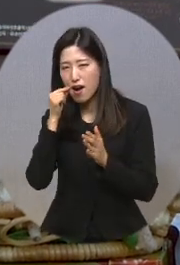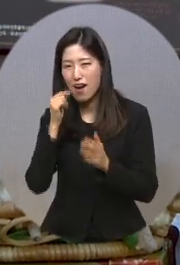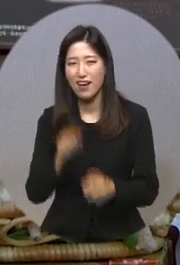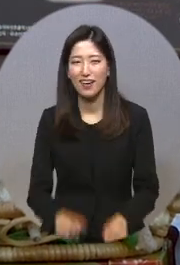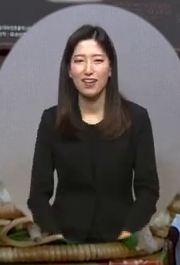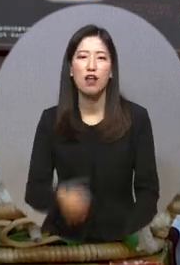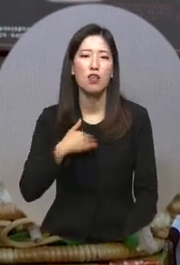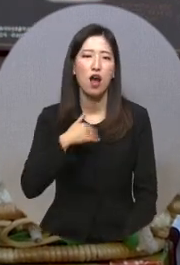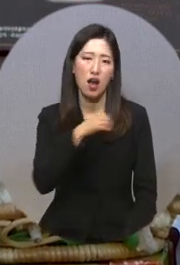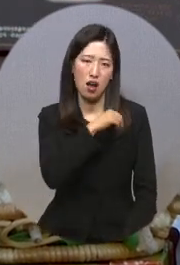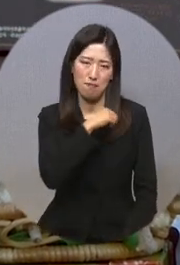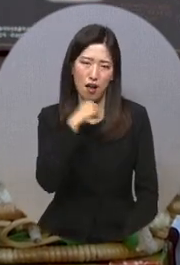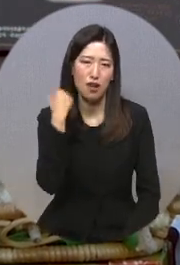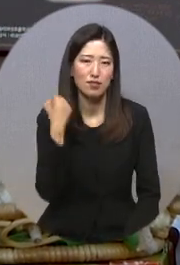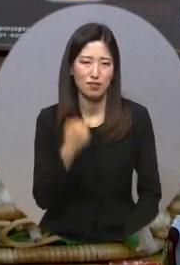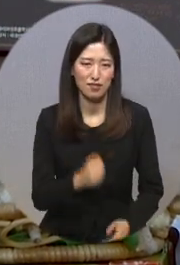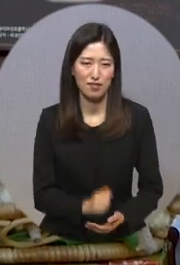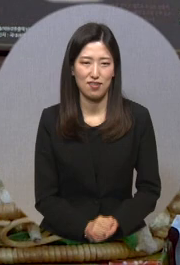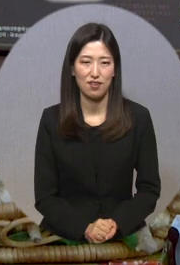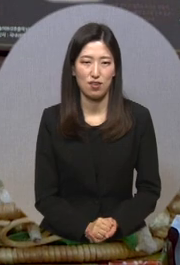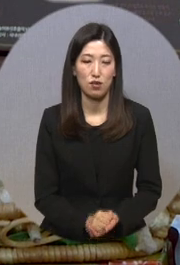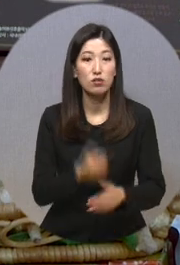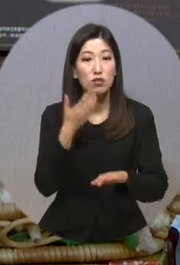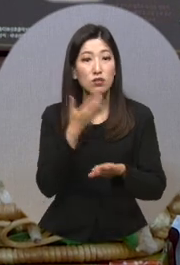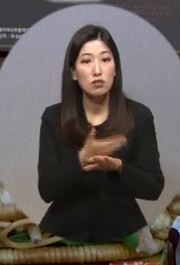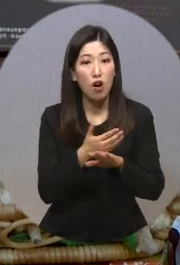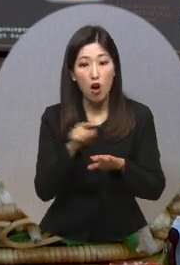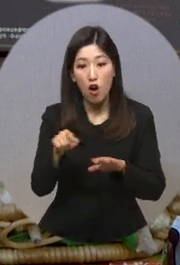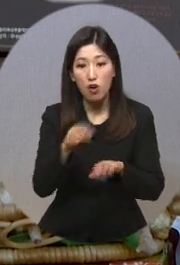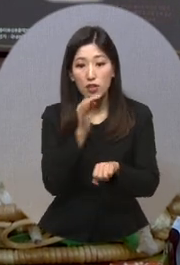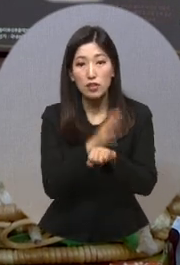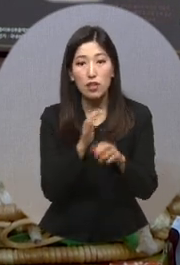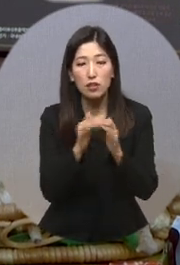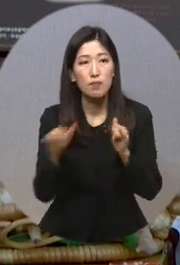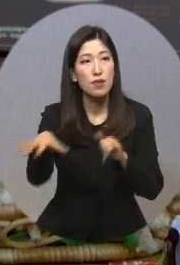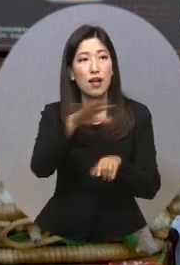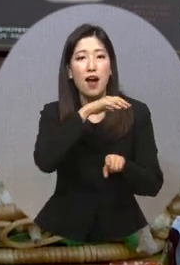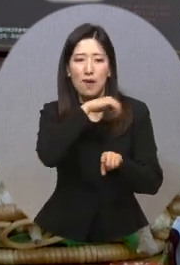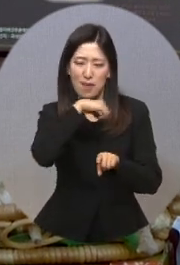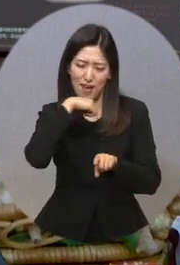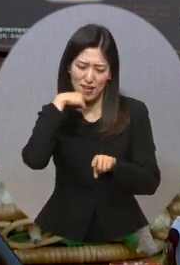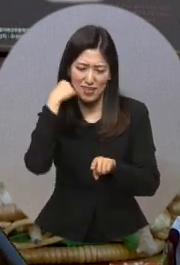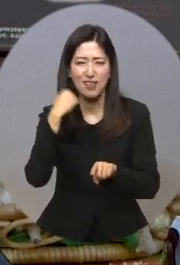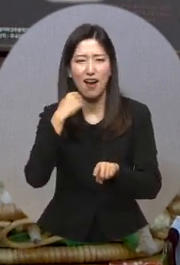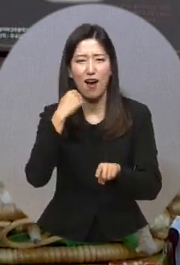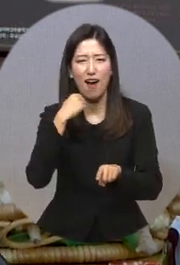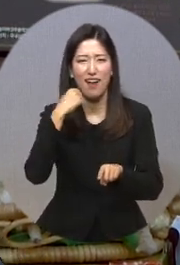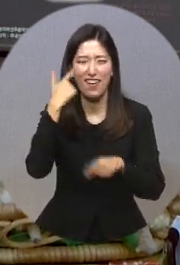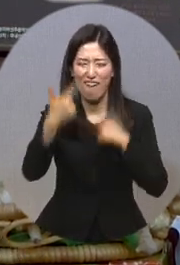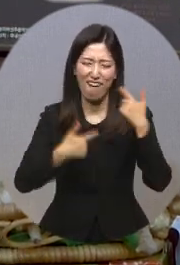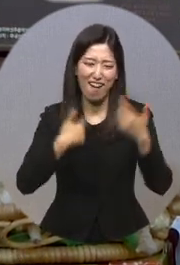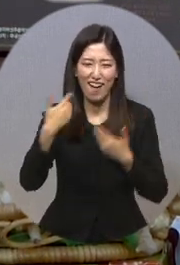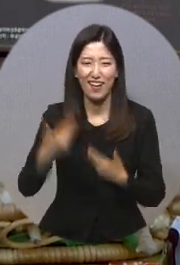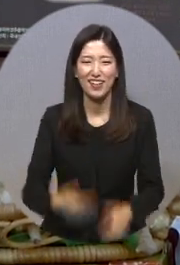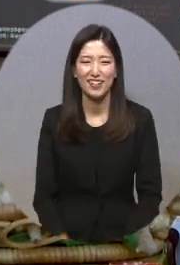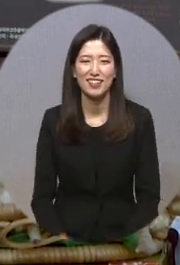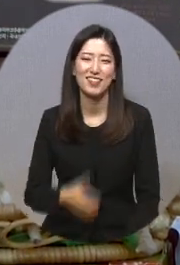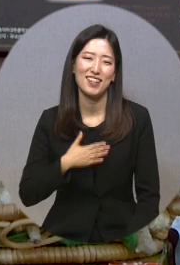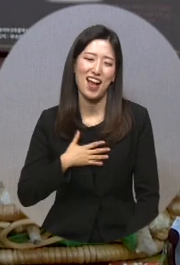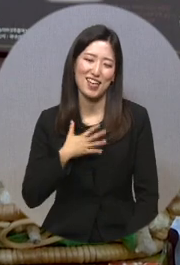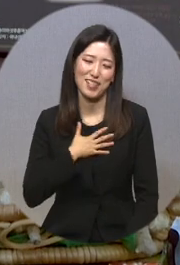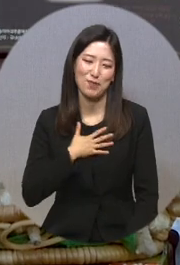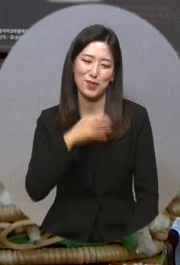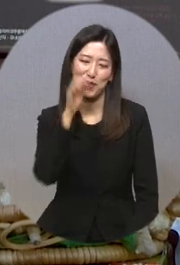제가 맛있다고는 소용없는데 가져가신 분들이 전부 다 맛있다고만 연락이 옵니다. 그러면 제가 너무